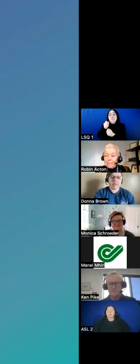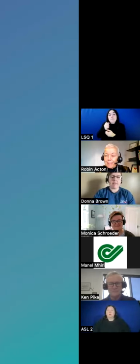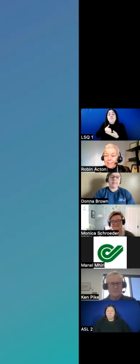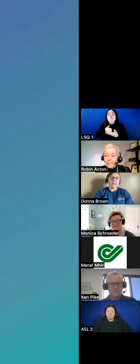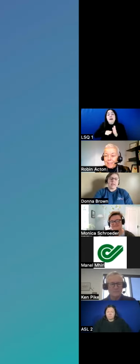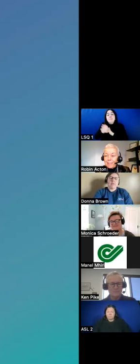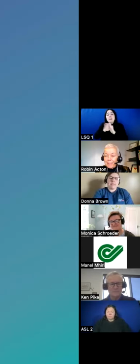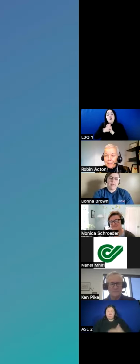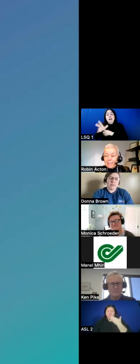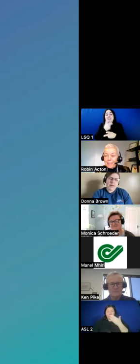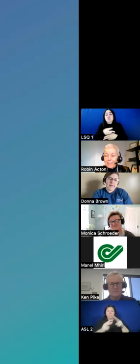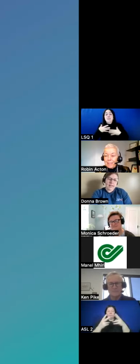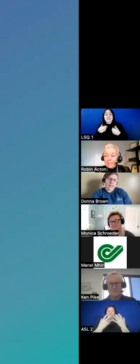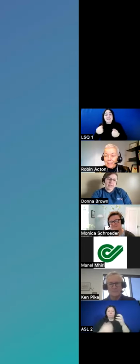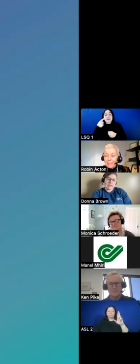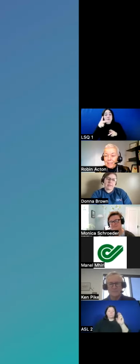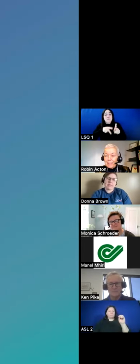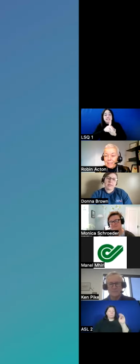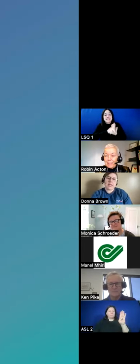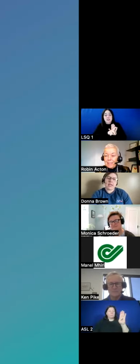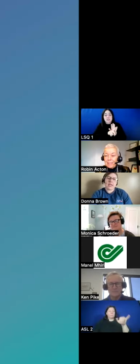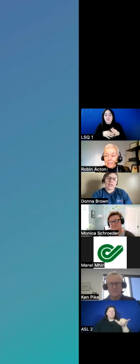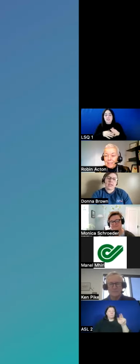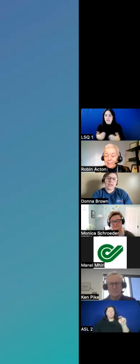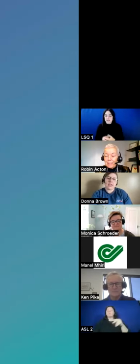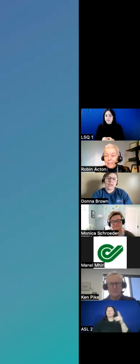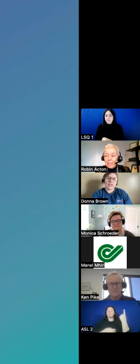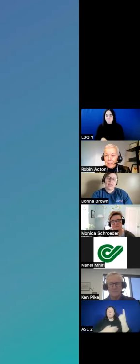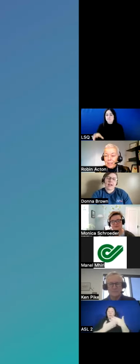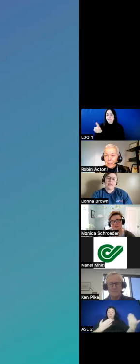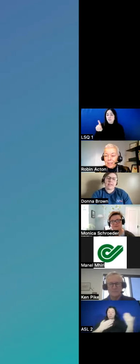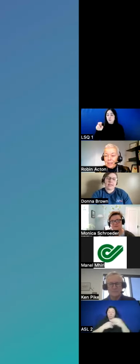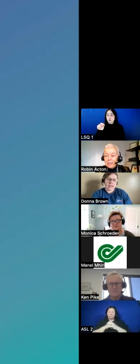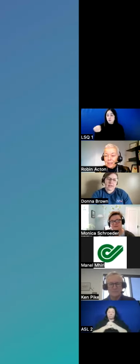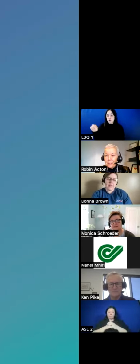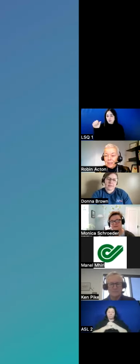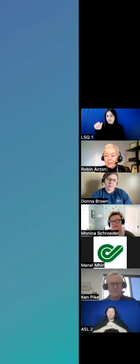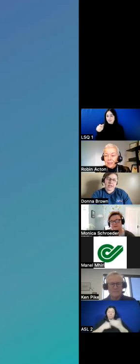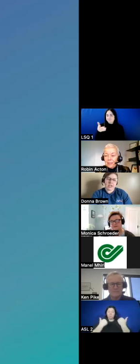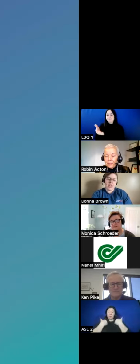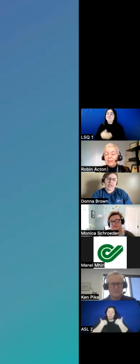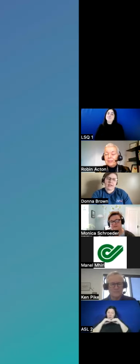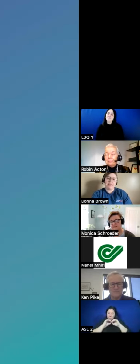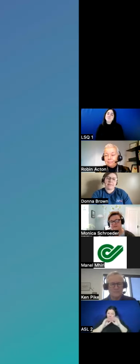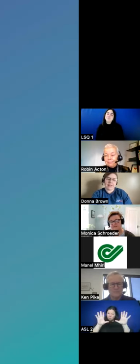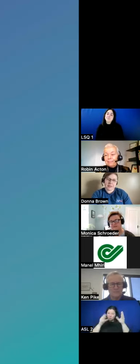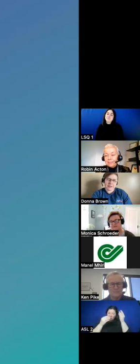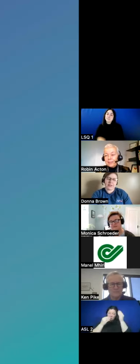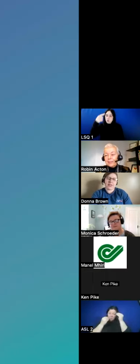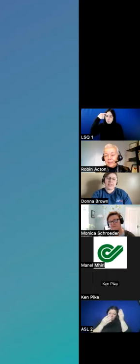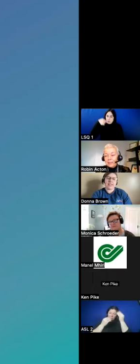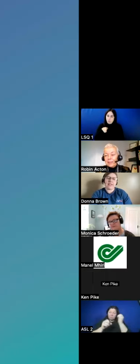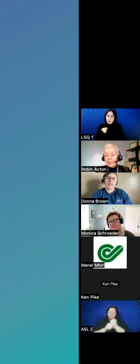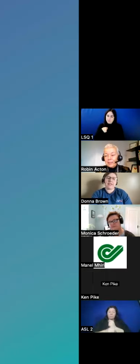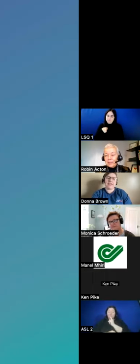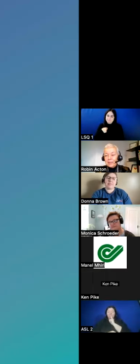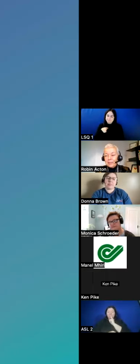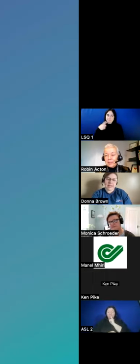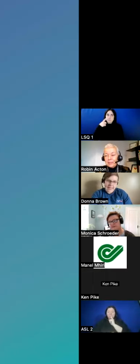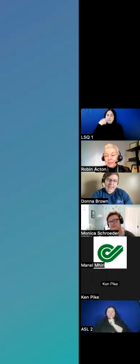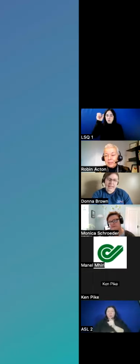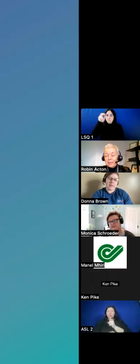Donna. Merci, Robin. Une chose, ce serait avoir des